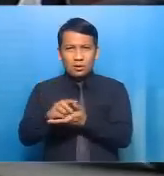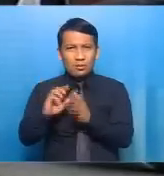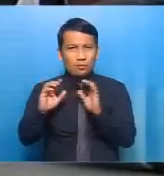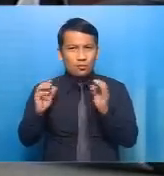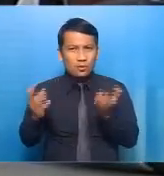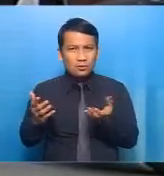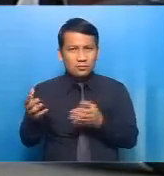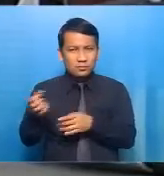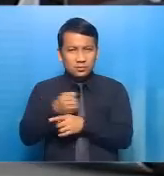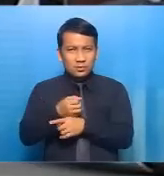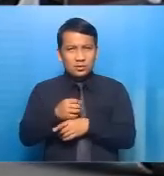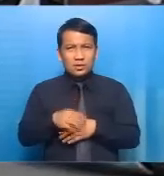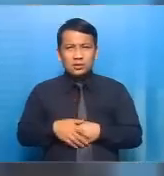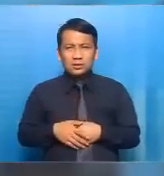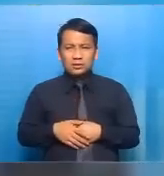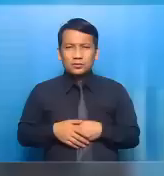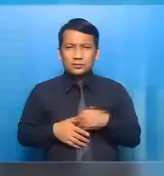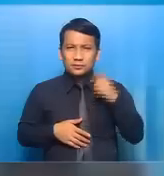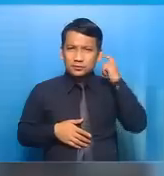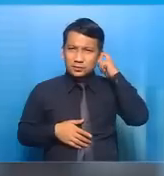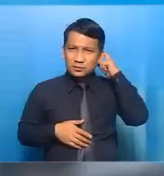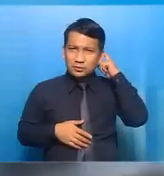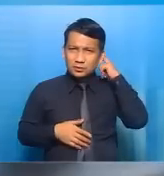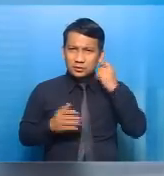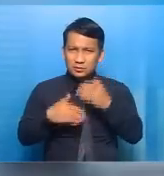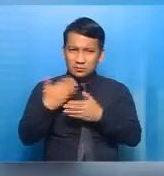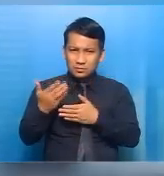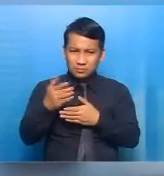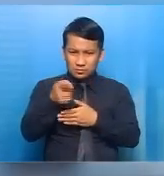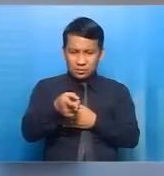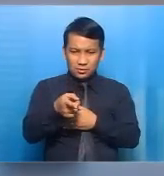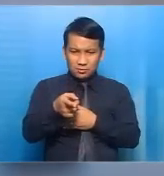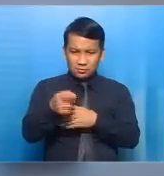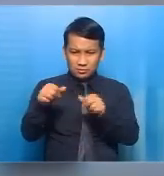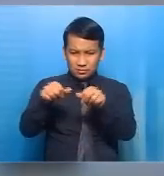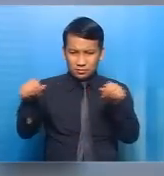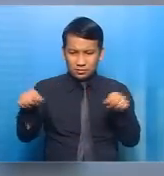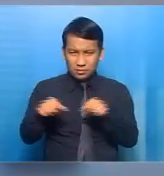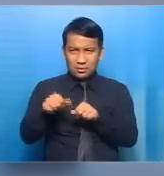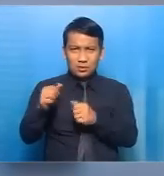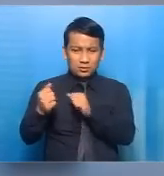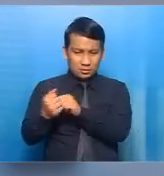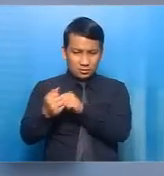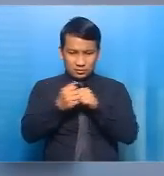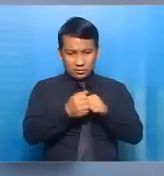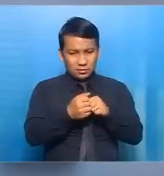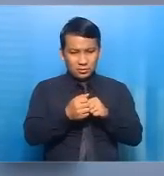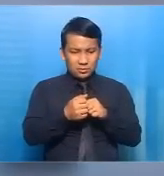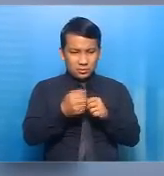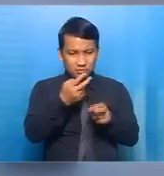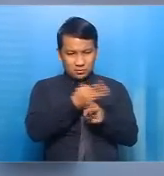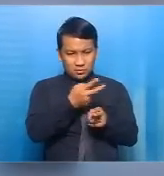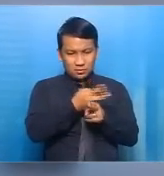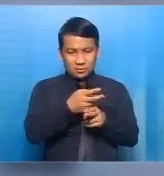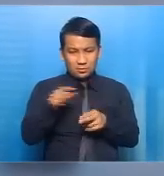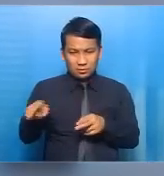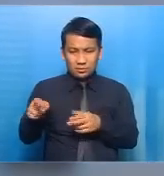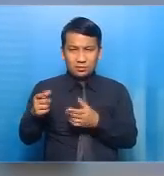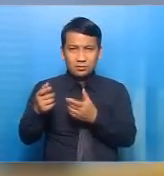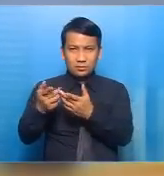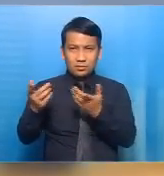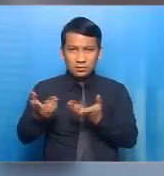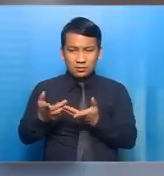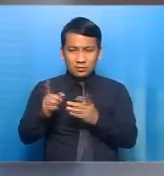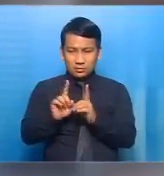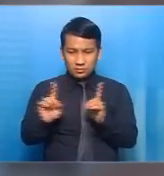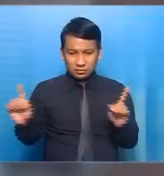nang madukot siya. Dahil yung nakatalaga doon ay isinama din si isang mobile, tapos yung isa naman nandun